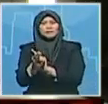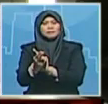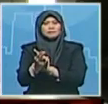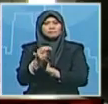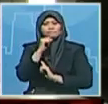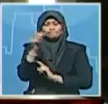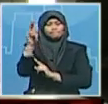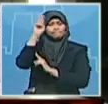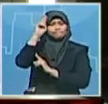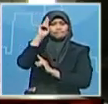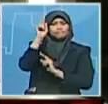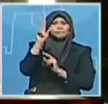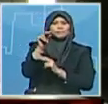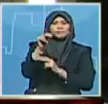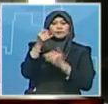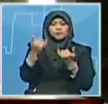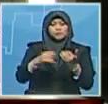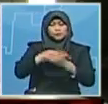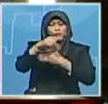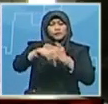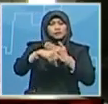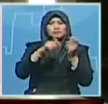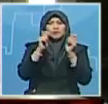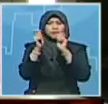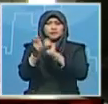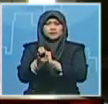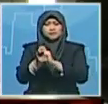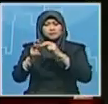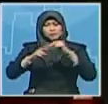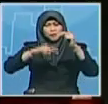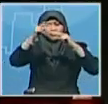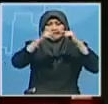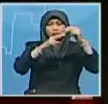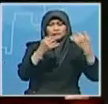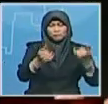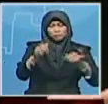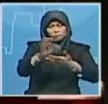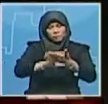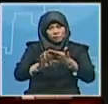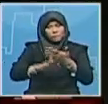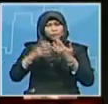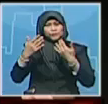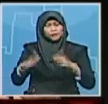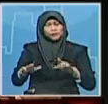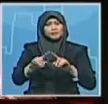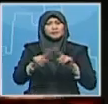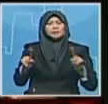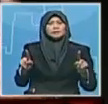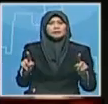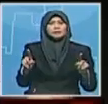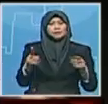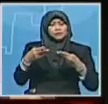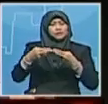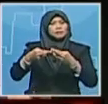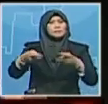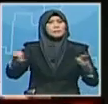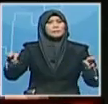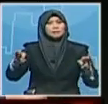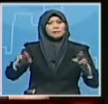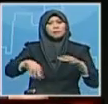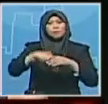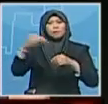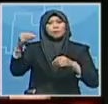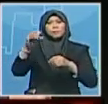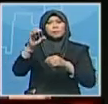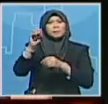sebegitu. Program transformasi industri pembinaan juga sudah pun dirangkakan. Jadi sudah pun dilancarkan.